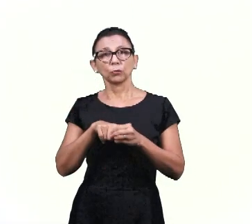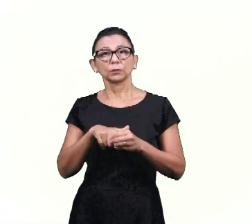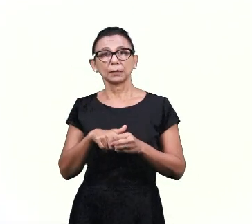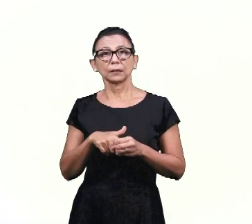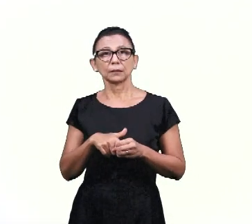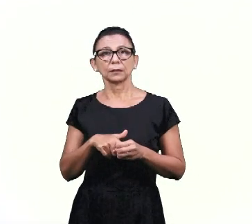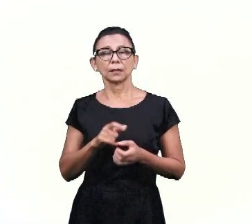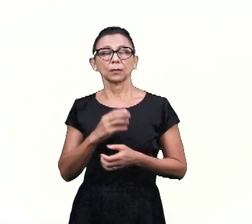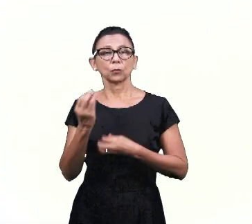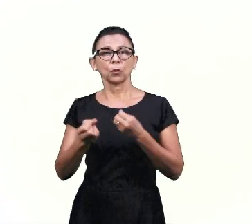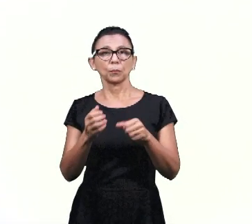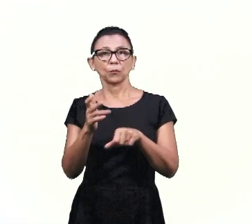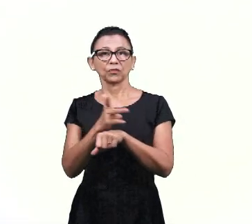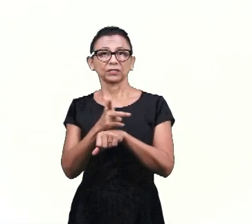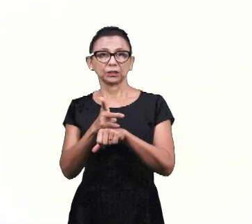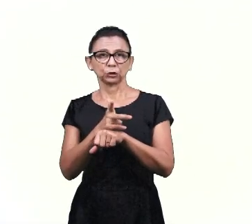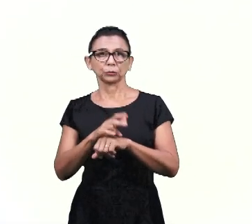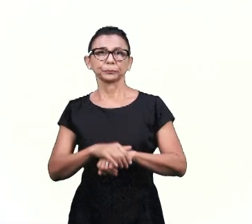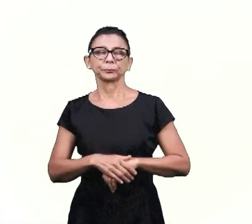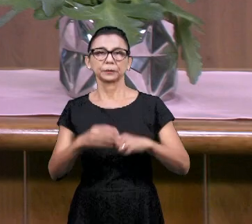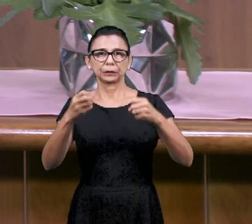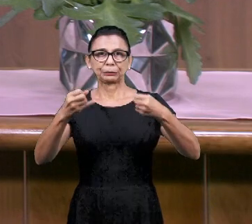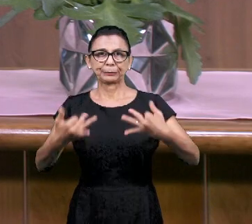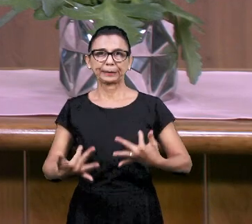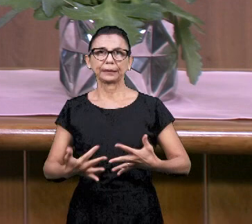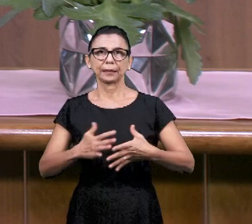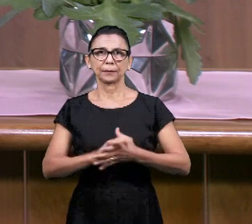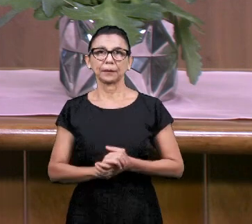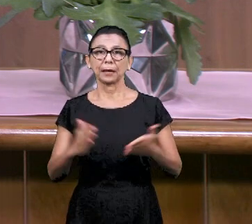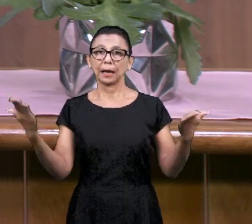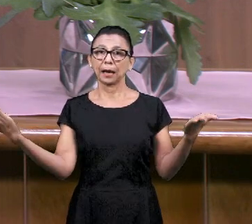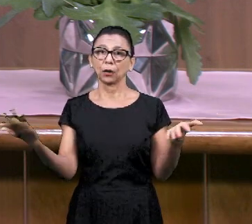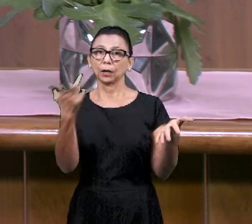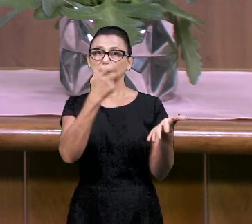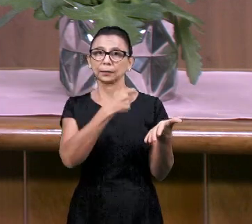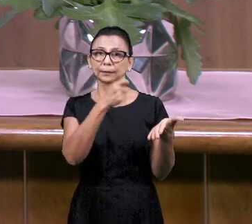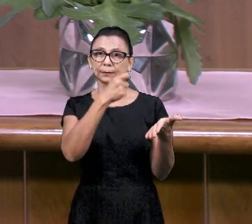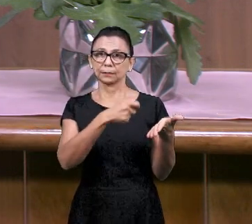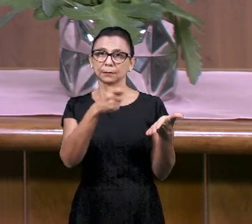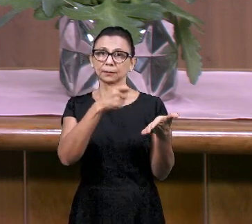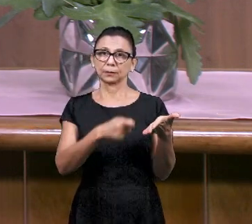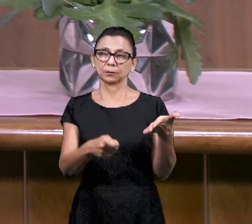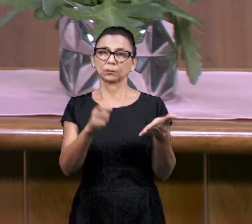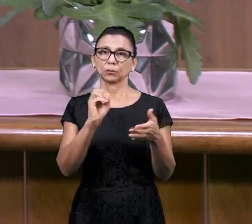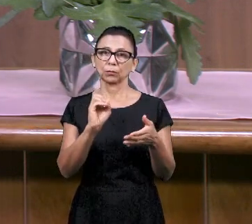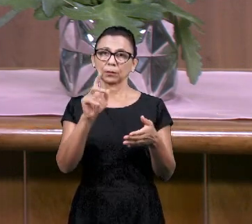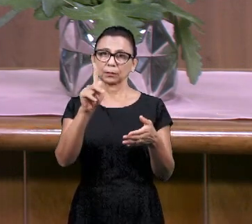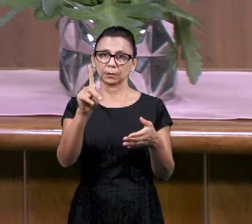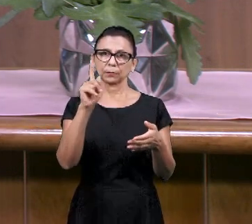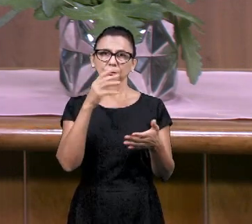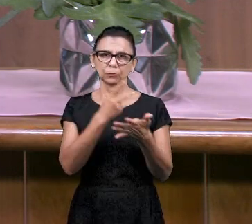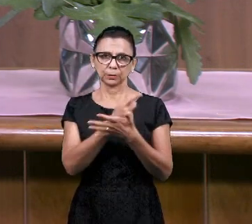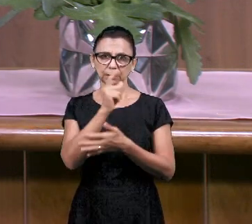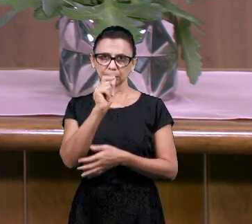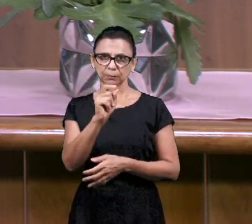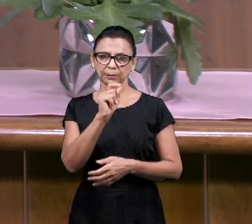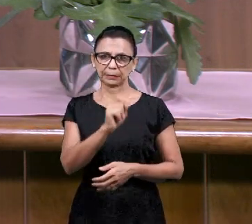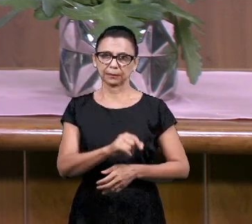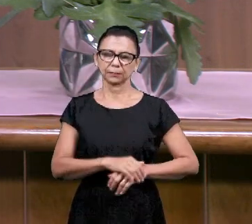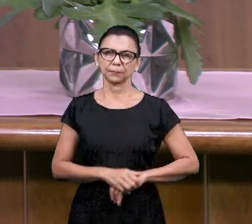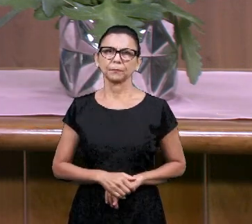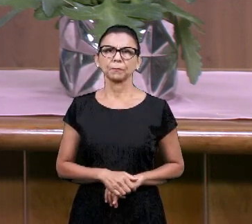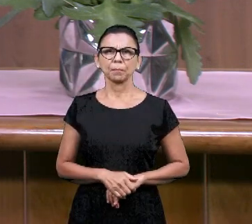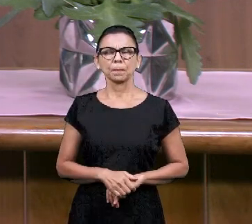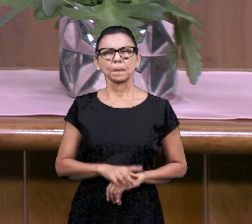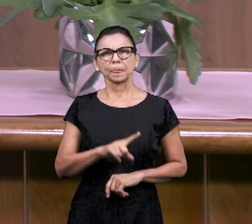vais parler des vidéos après. Je vais parler de la participation écrite. Donc, qu'est-ce que se passe? Vous allez ouvrir